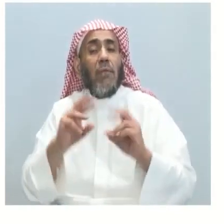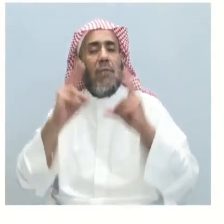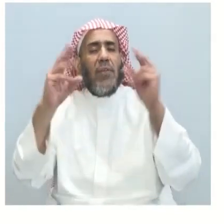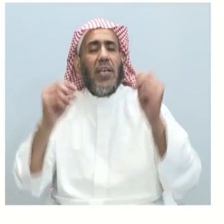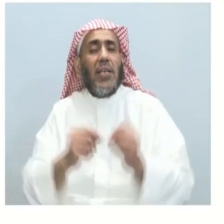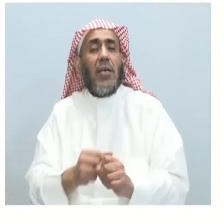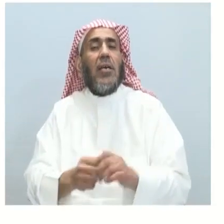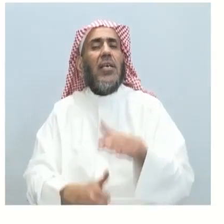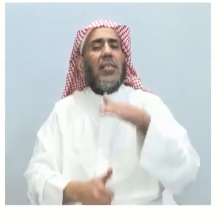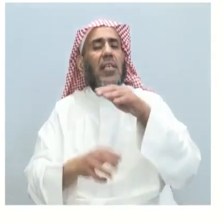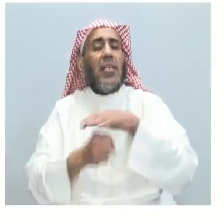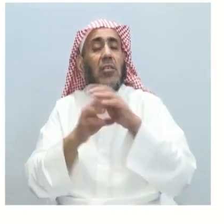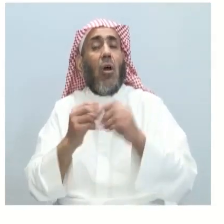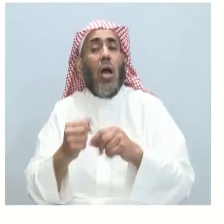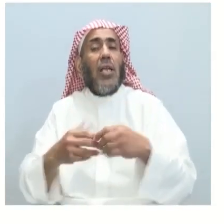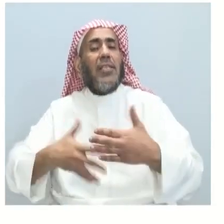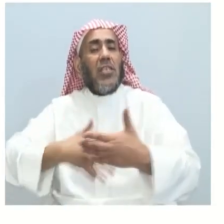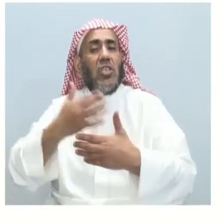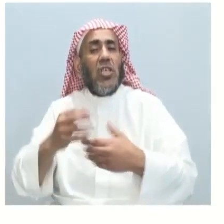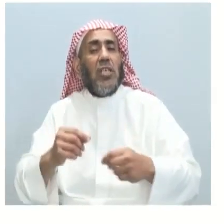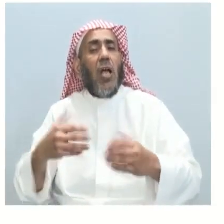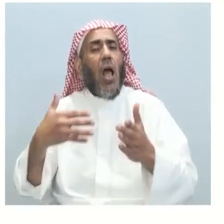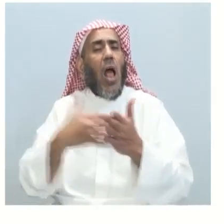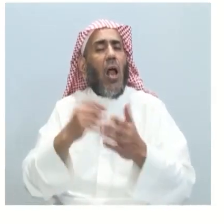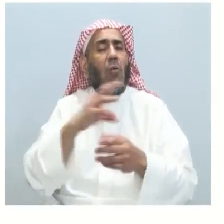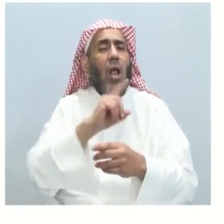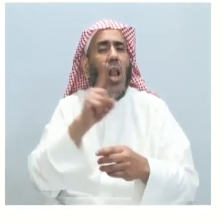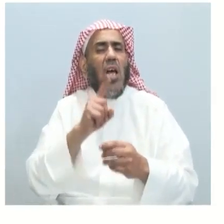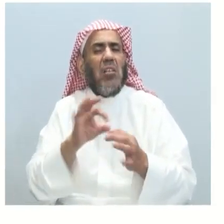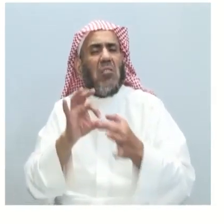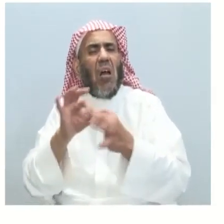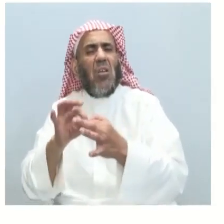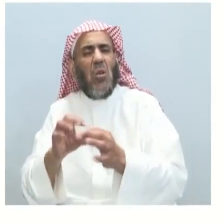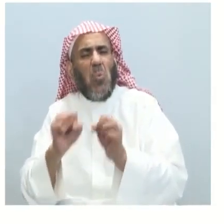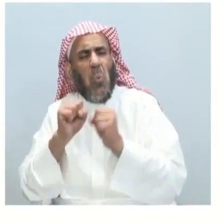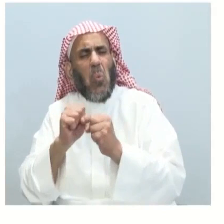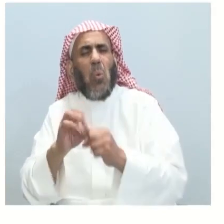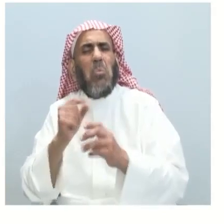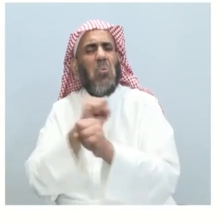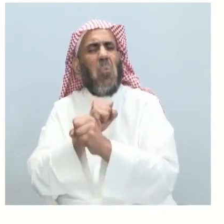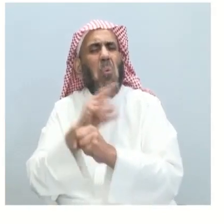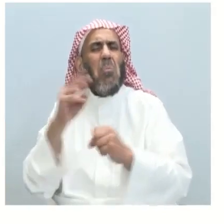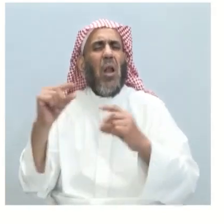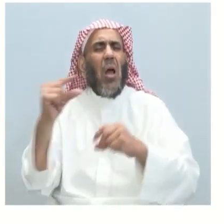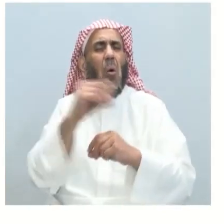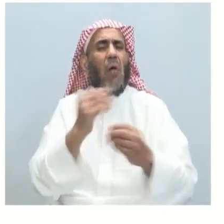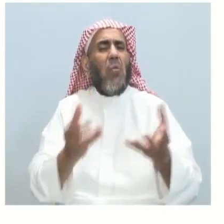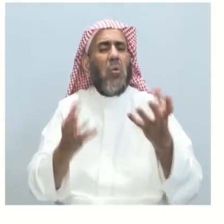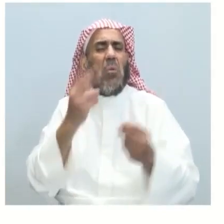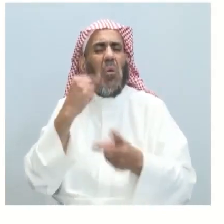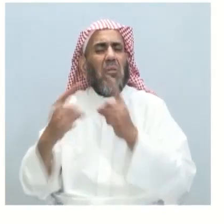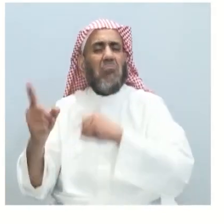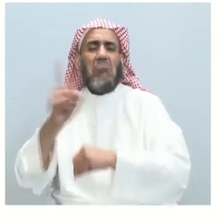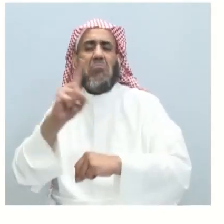ترتكز على تجديد القوافي هم يرون كل شيء معنى انها لا تتقيد لا بقوافل بوزن ولا بحتى موضوعات قديمه